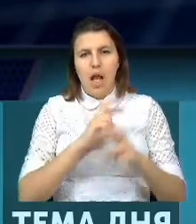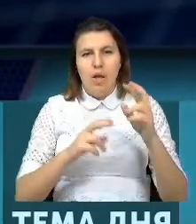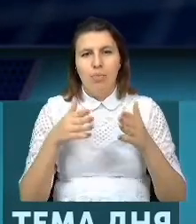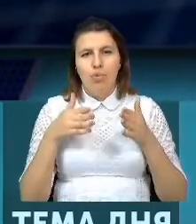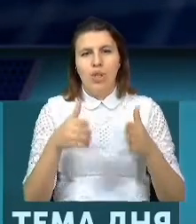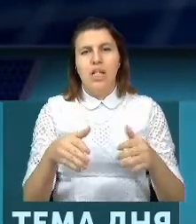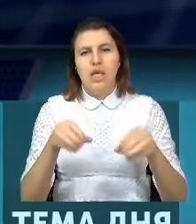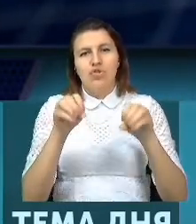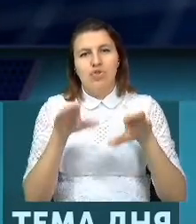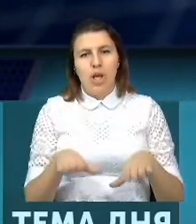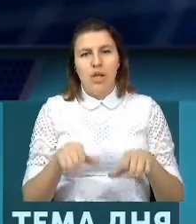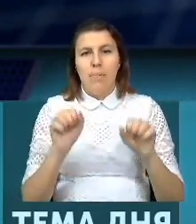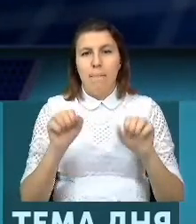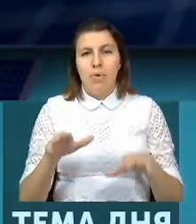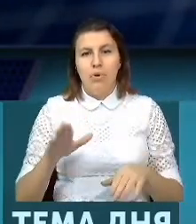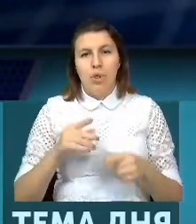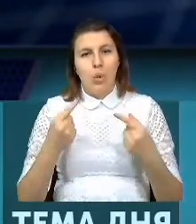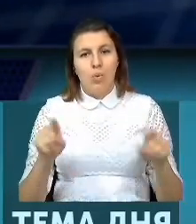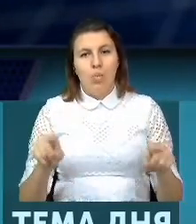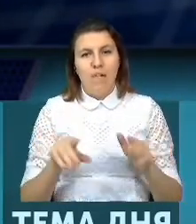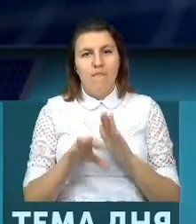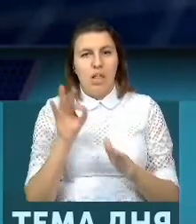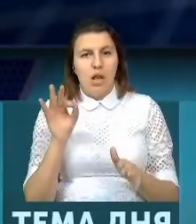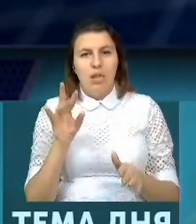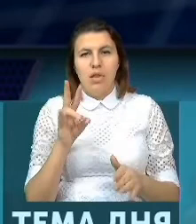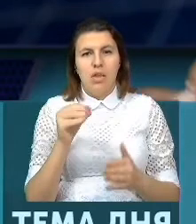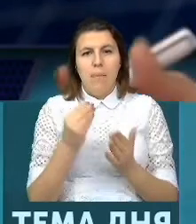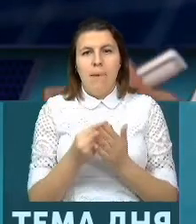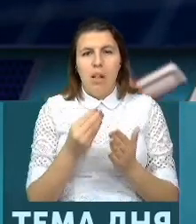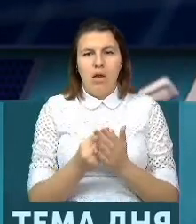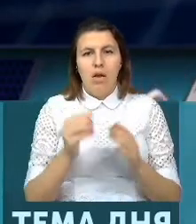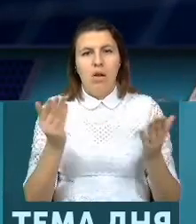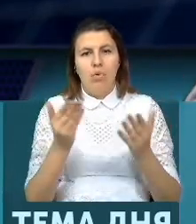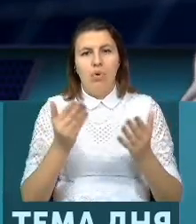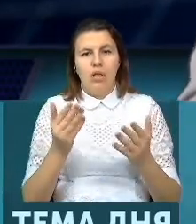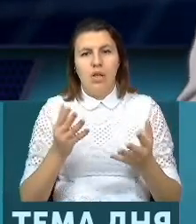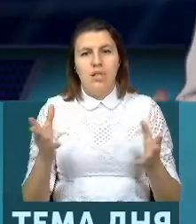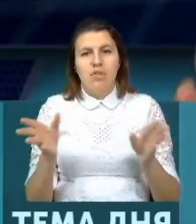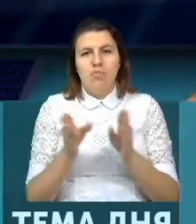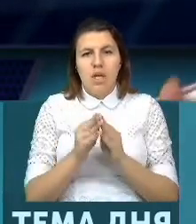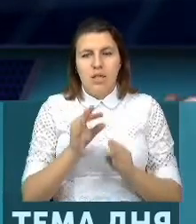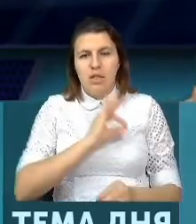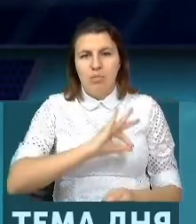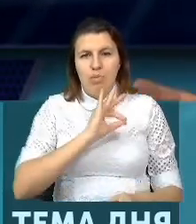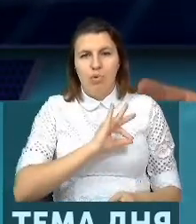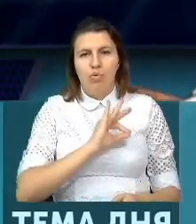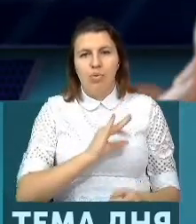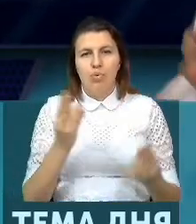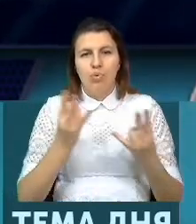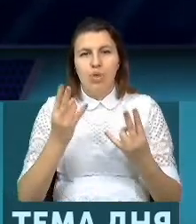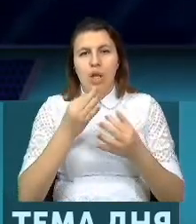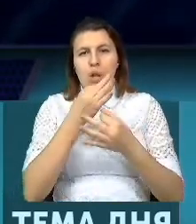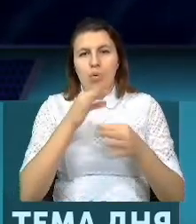решения. То есть может быть другой вариант, не на баланс, какое-то совместное использование. Нужно любые